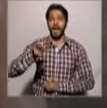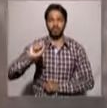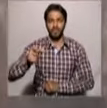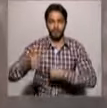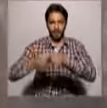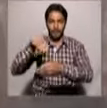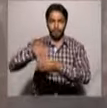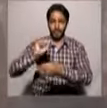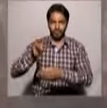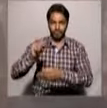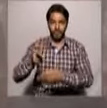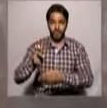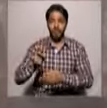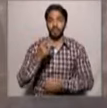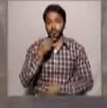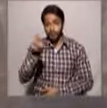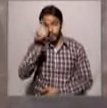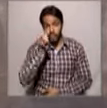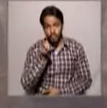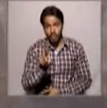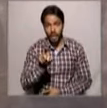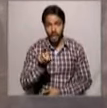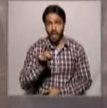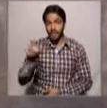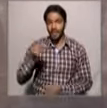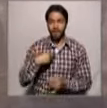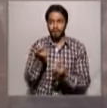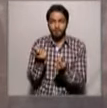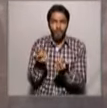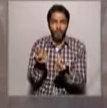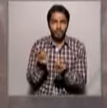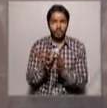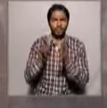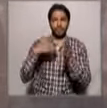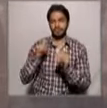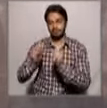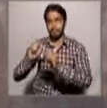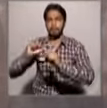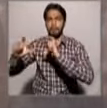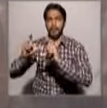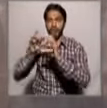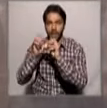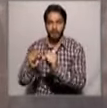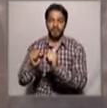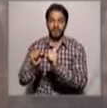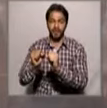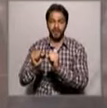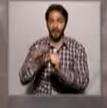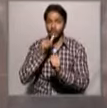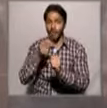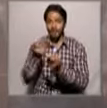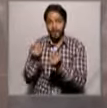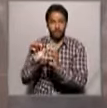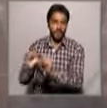حرام؟ يعني مثل هذه الحالات لا يجوز لمن يقدر على الكسب الحلال